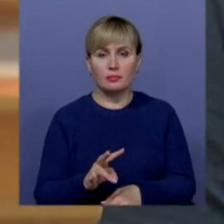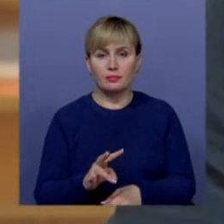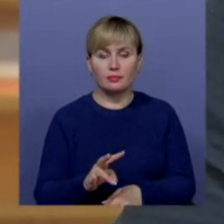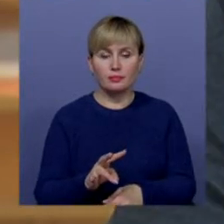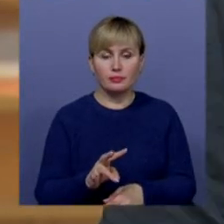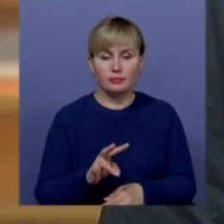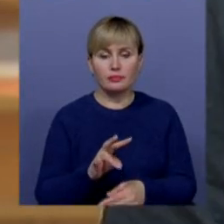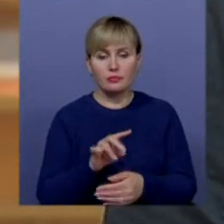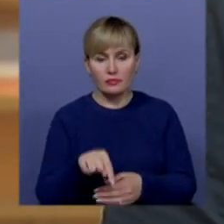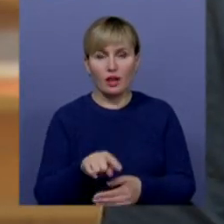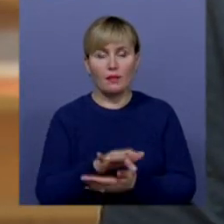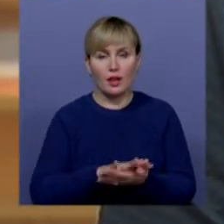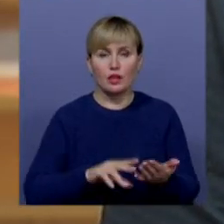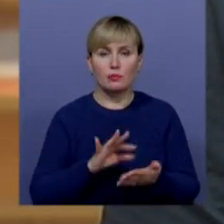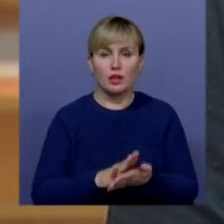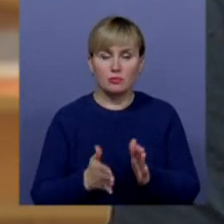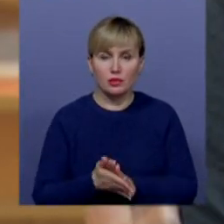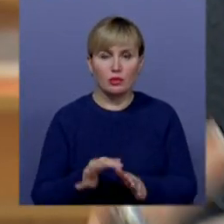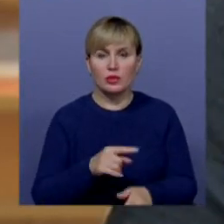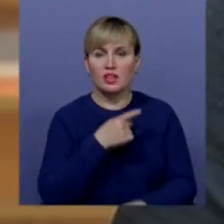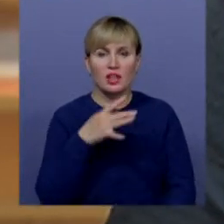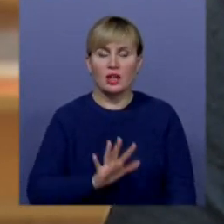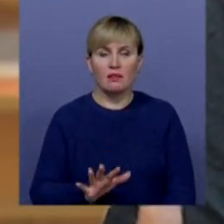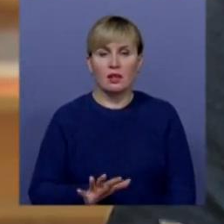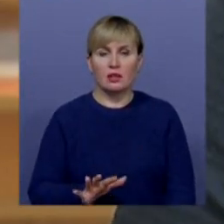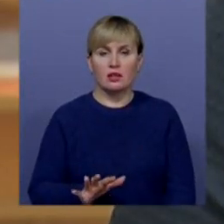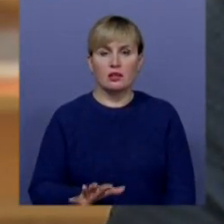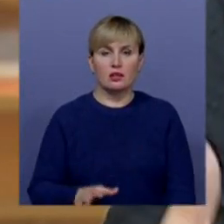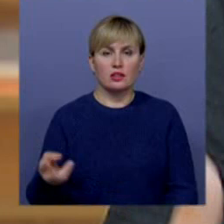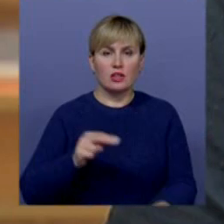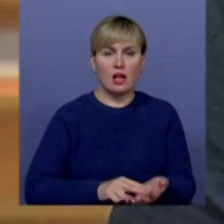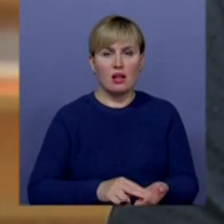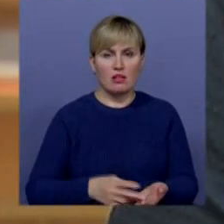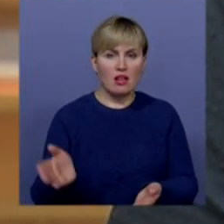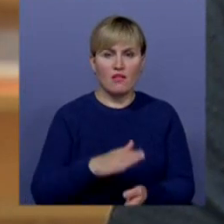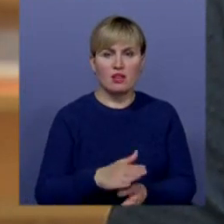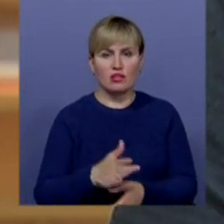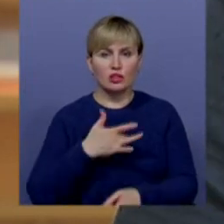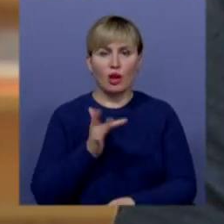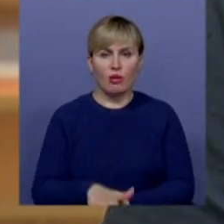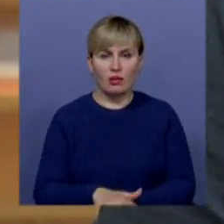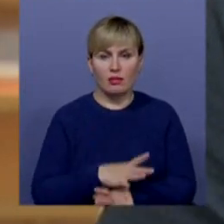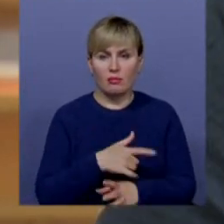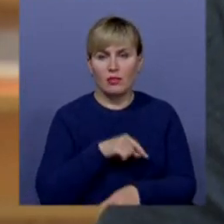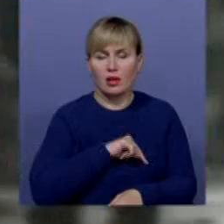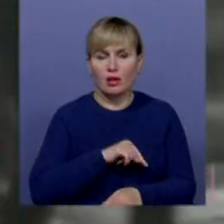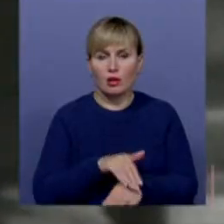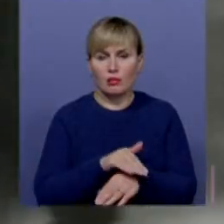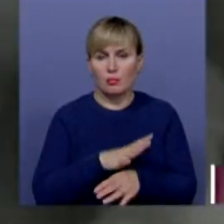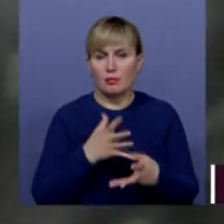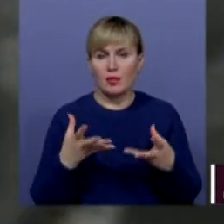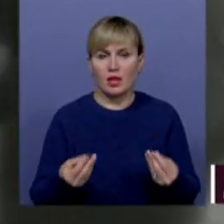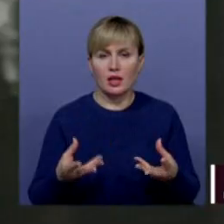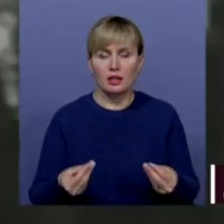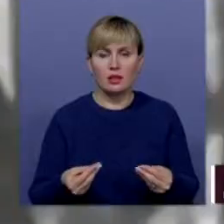А там дальше по обстоятельствам. Он же не говорил там стоять насмерть, нет, пропускать или еще что-нибудь.